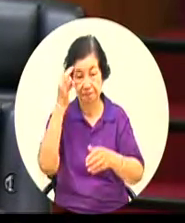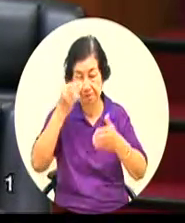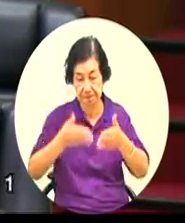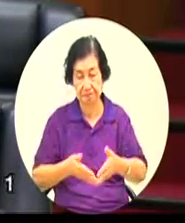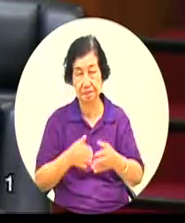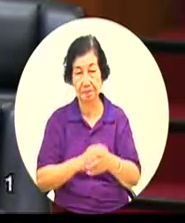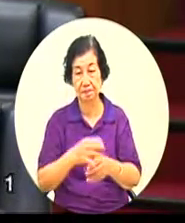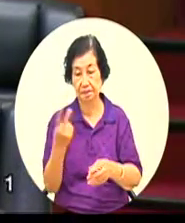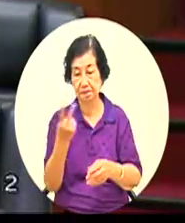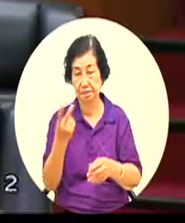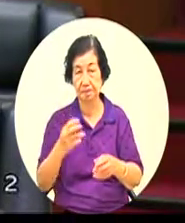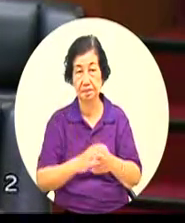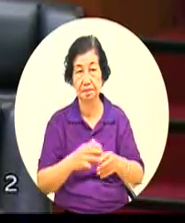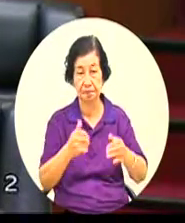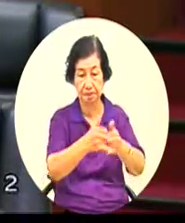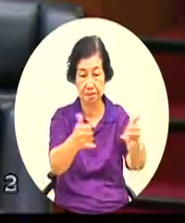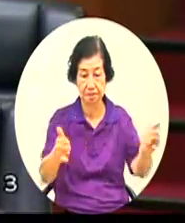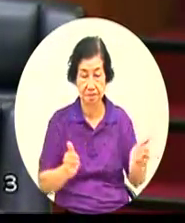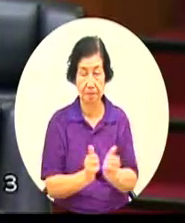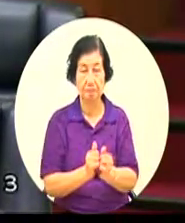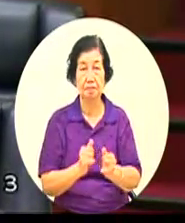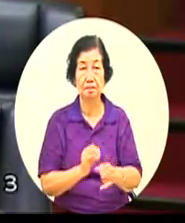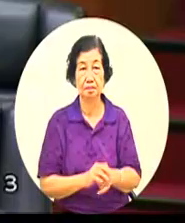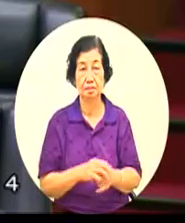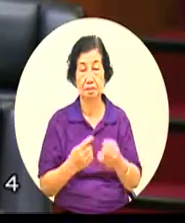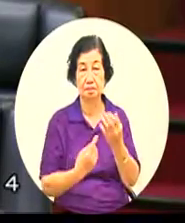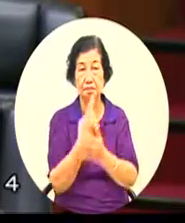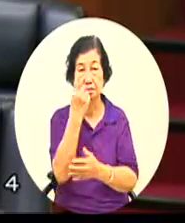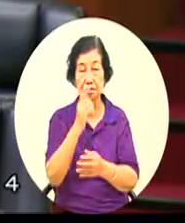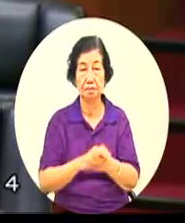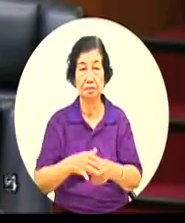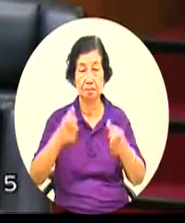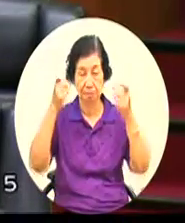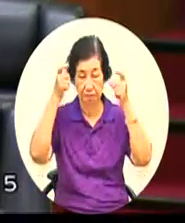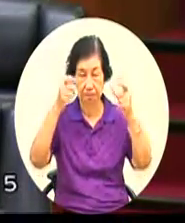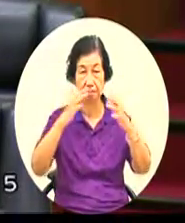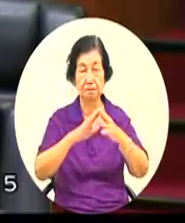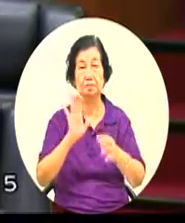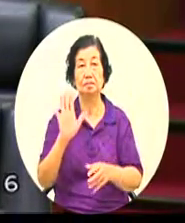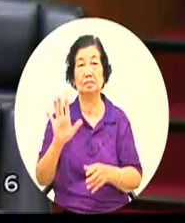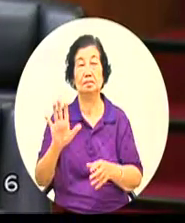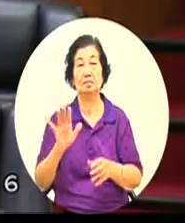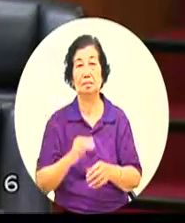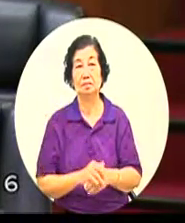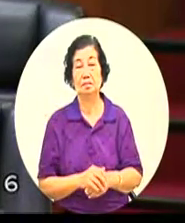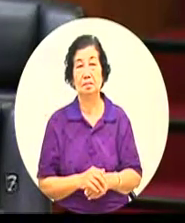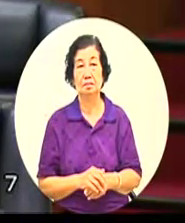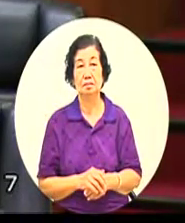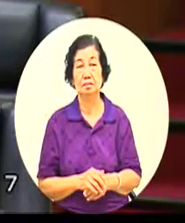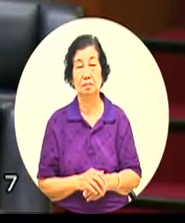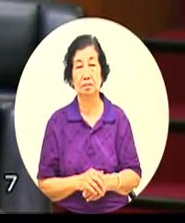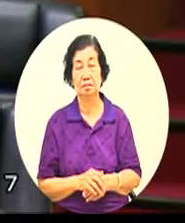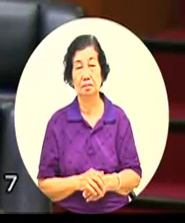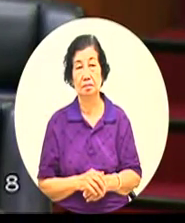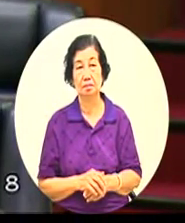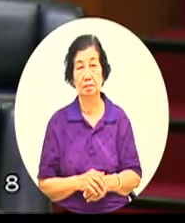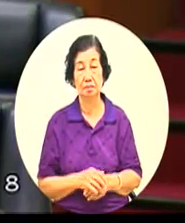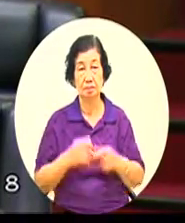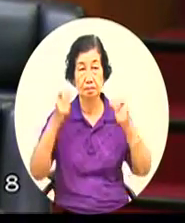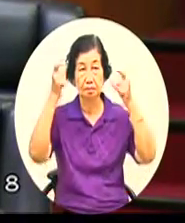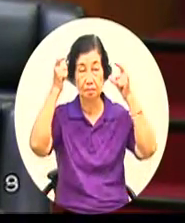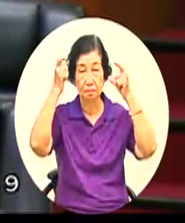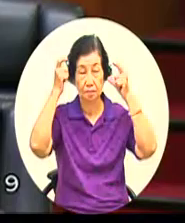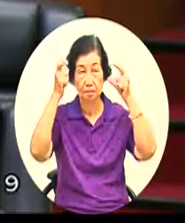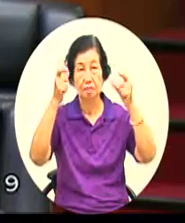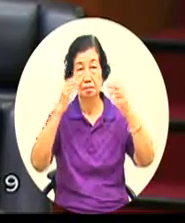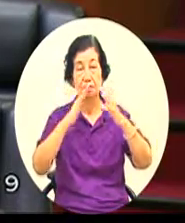群，因为这两个族群只有我们高雄市才有，而且我们高雄市这两个族